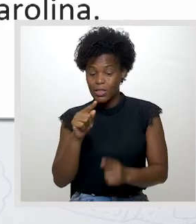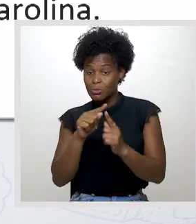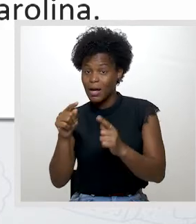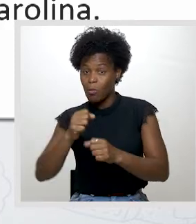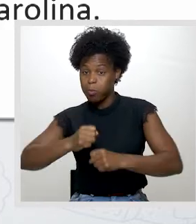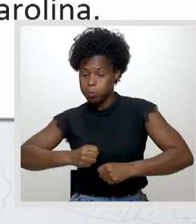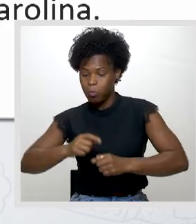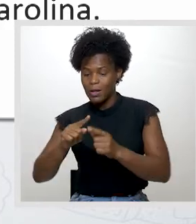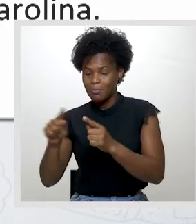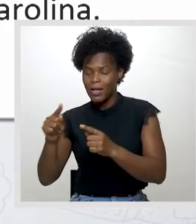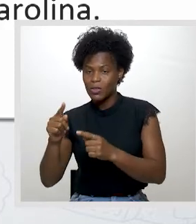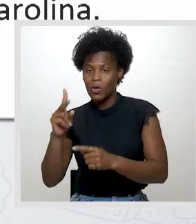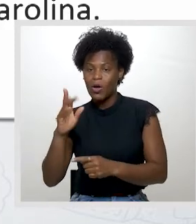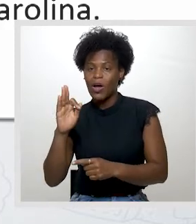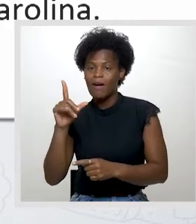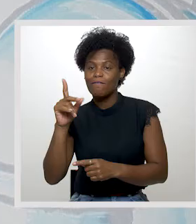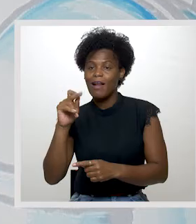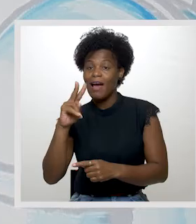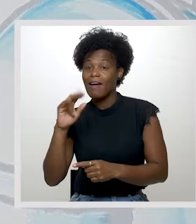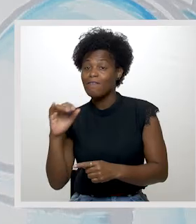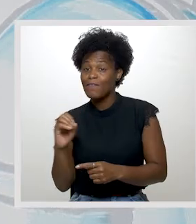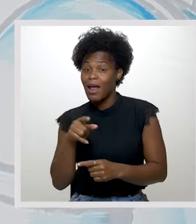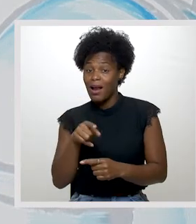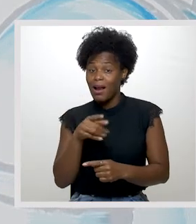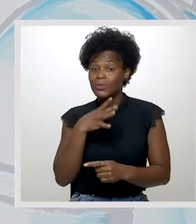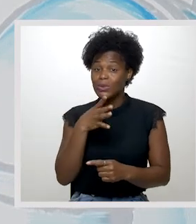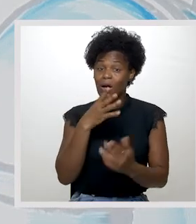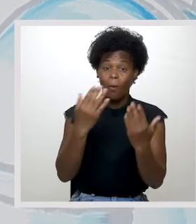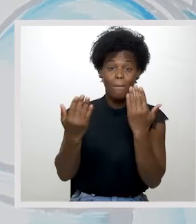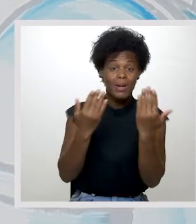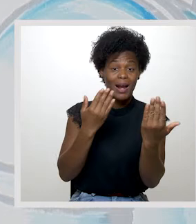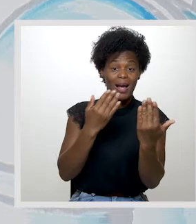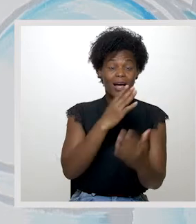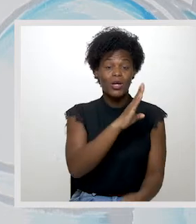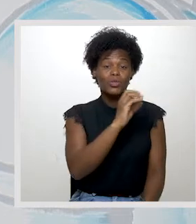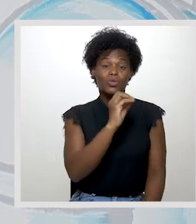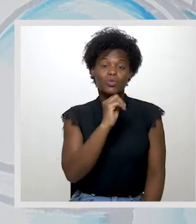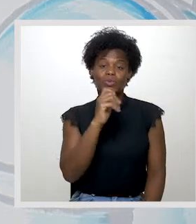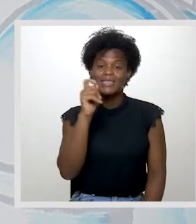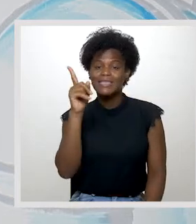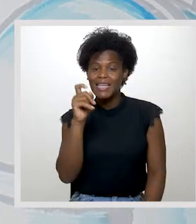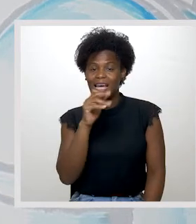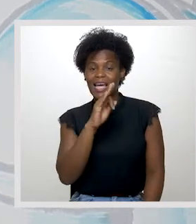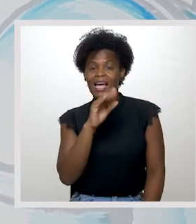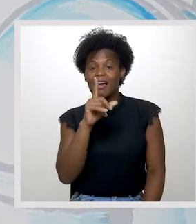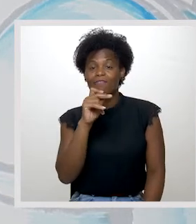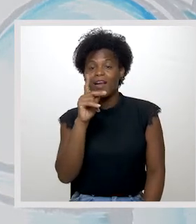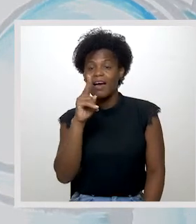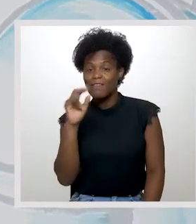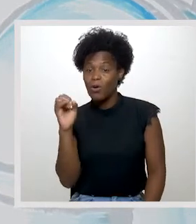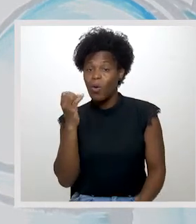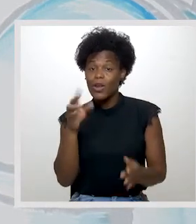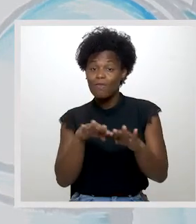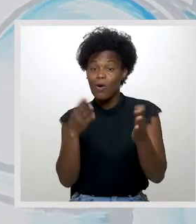gros, espaço Flávio. Ici, vous allez comparer José et Flávio au niveau du